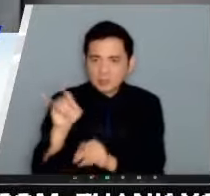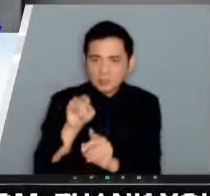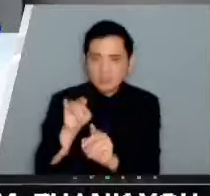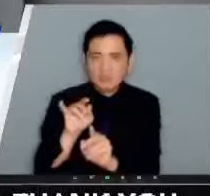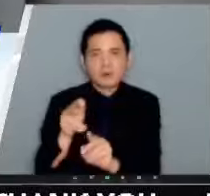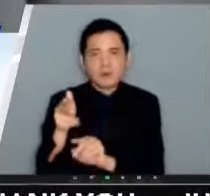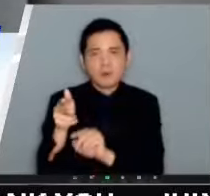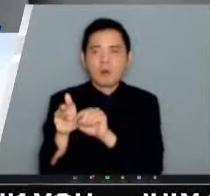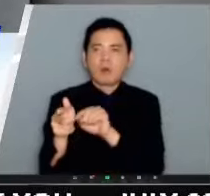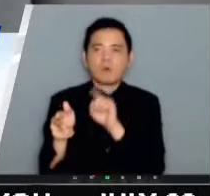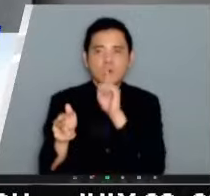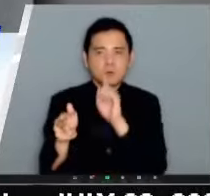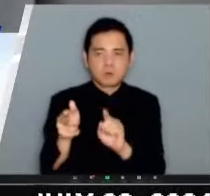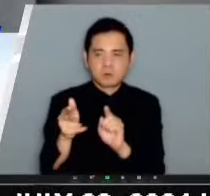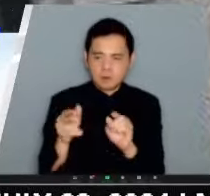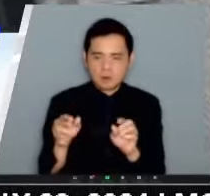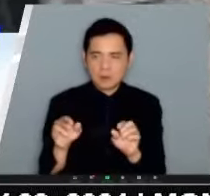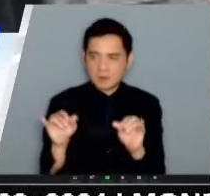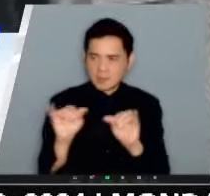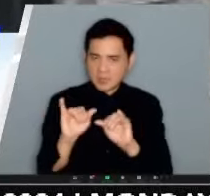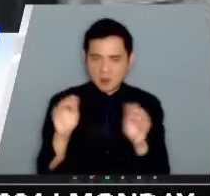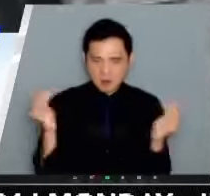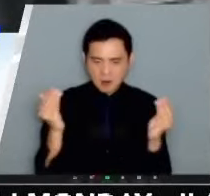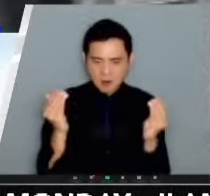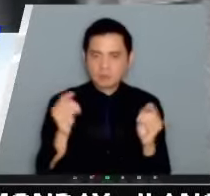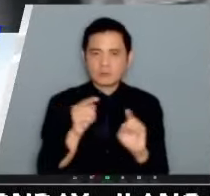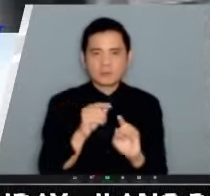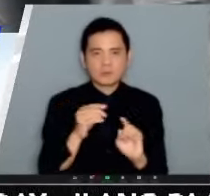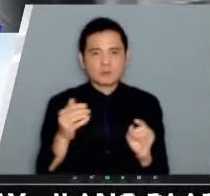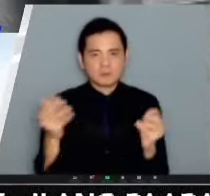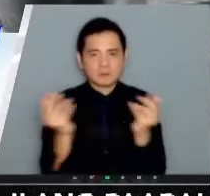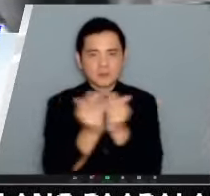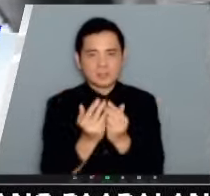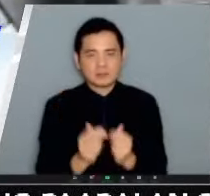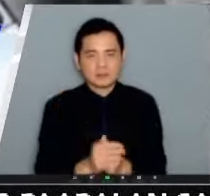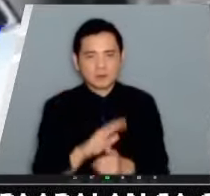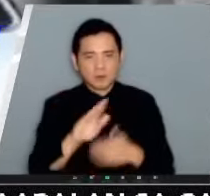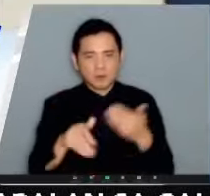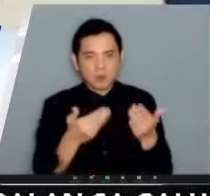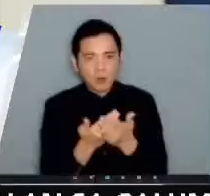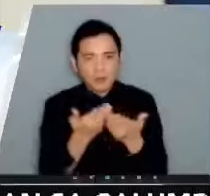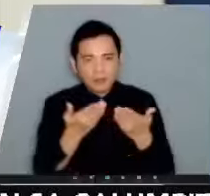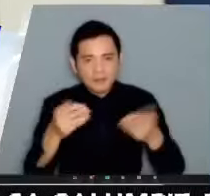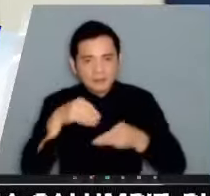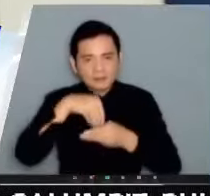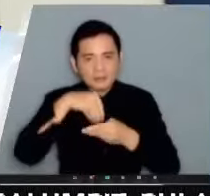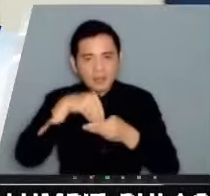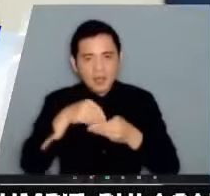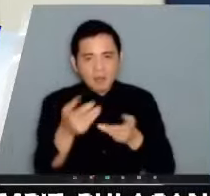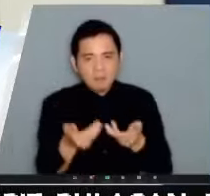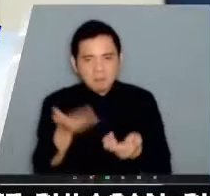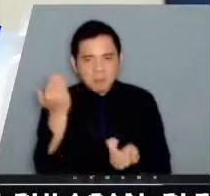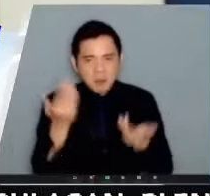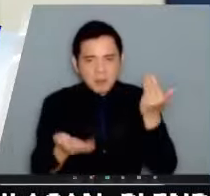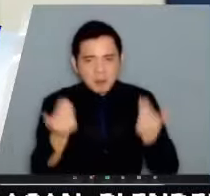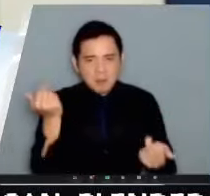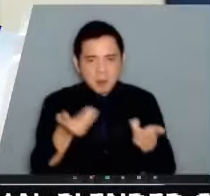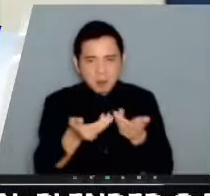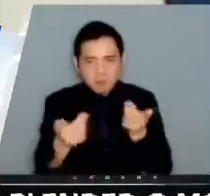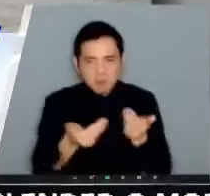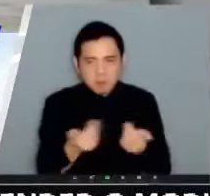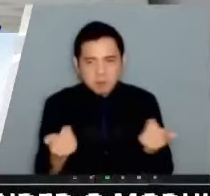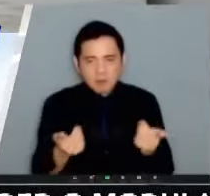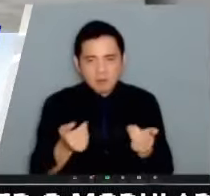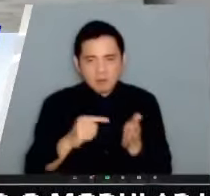itinuro sa amin ng driver dismantle na po yung loob ng taxi yung mga parts po ay pinagtatanggal na po